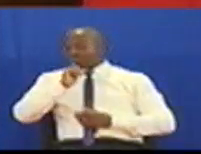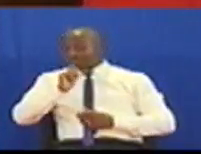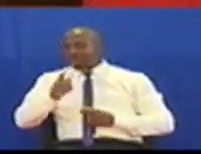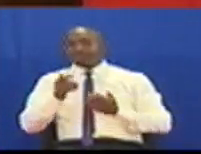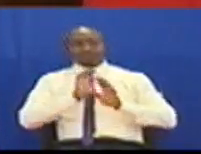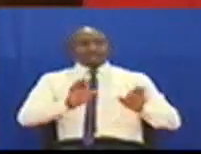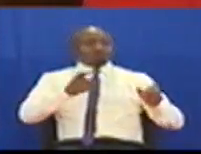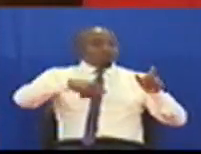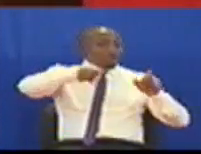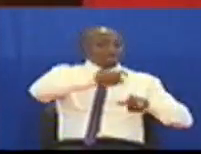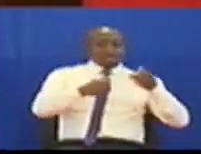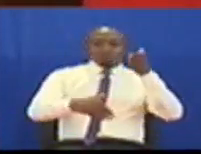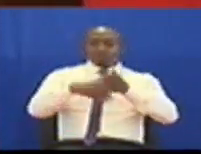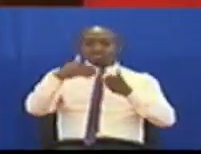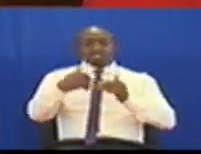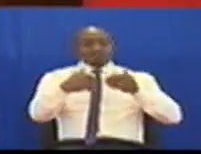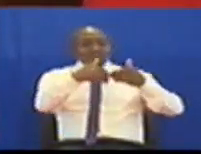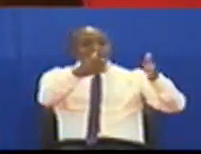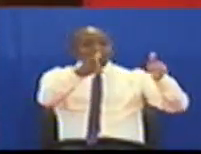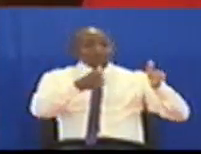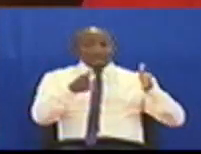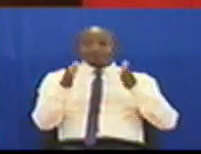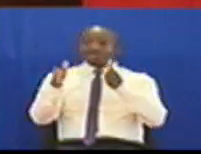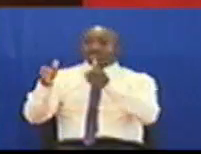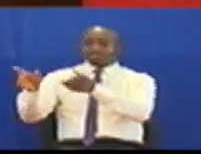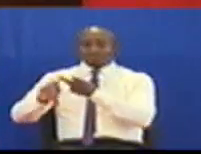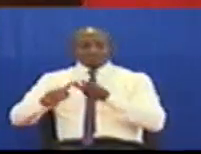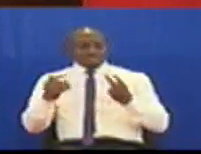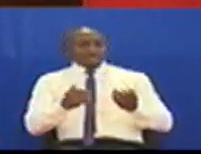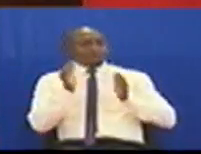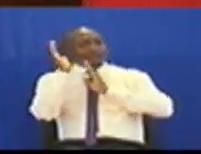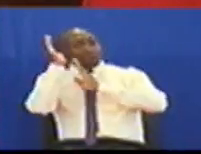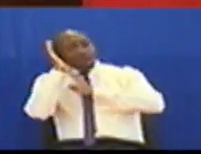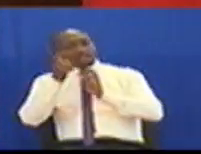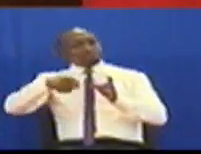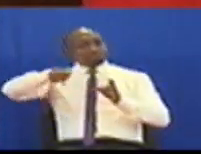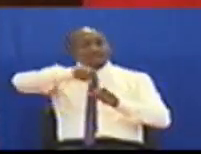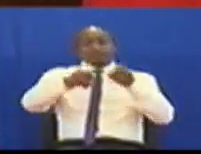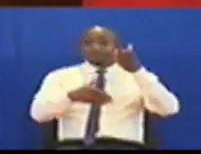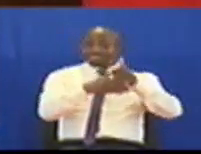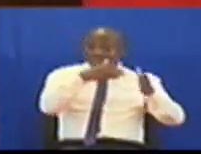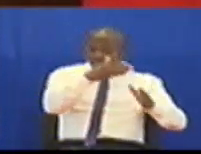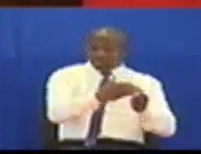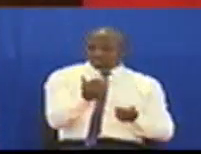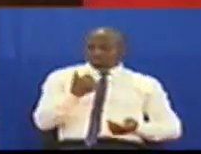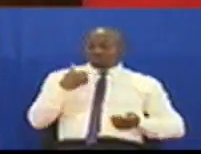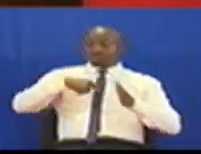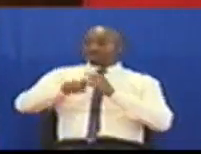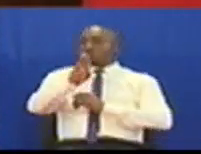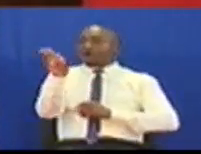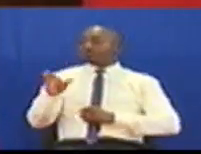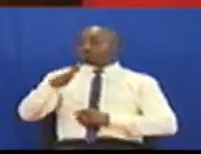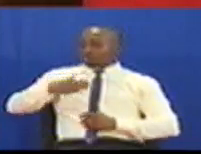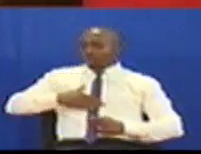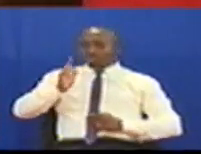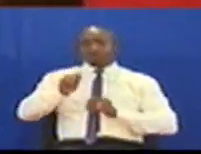tumeongeza ujenzi wa vyumba vya madarasa, tumeongeza ujenzi wa mabweni, na mimi ninayozungumza katika halmashauri yangu tunayo mabweni